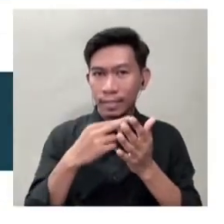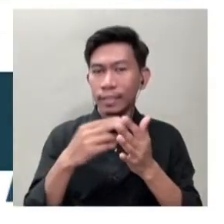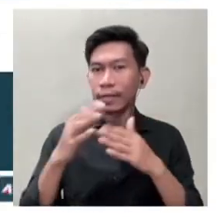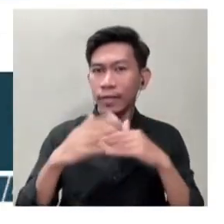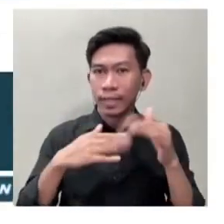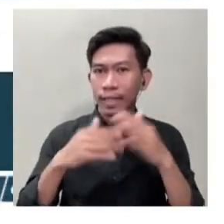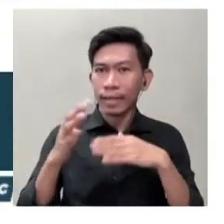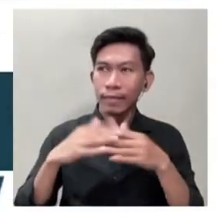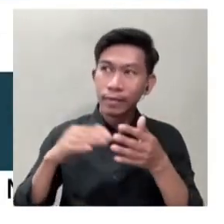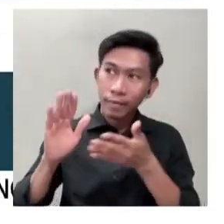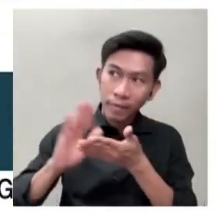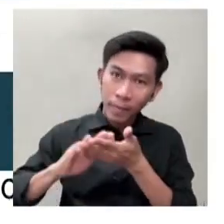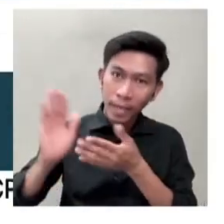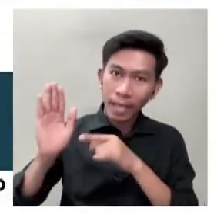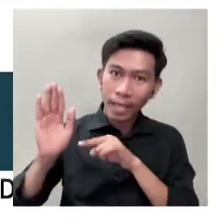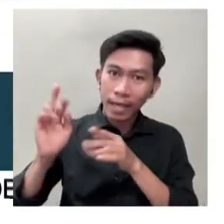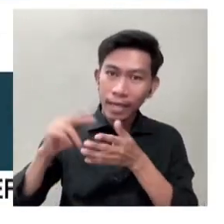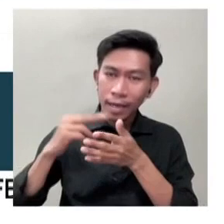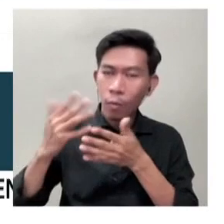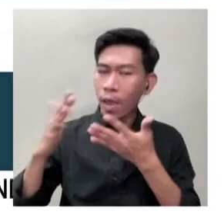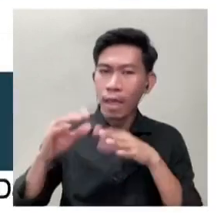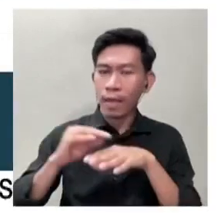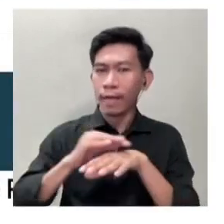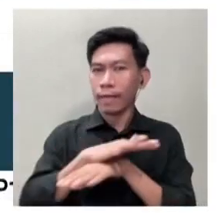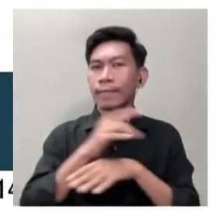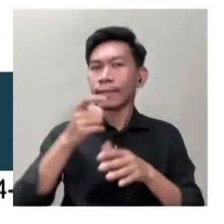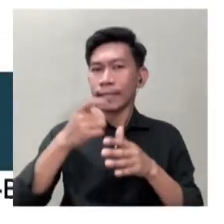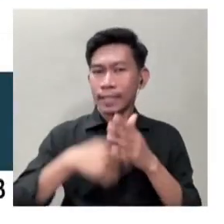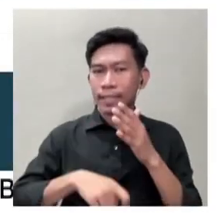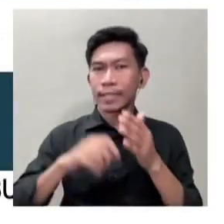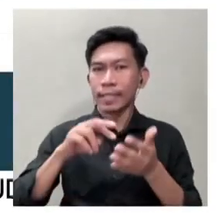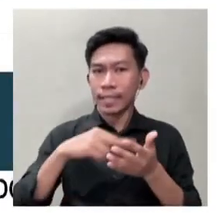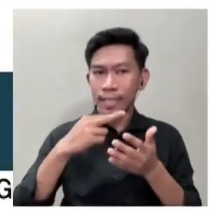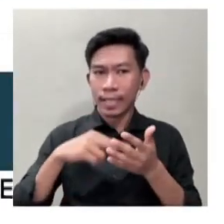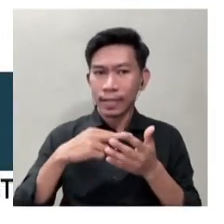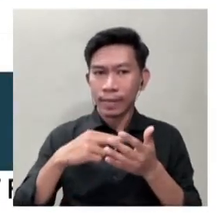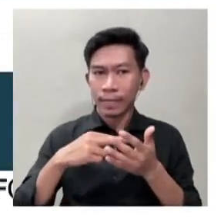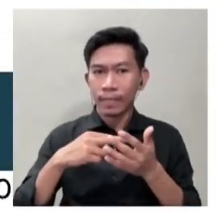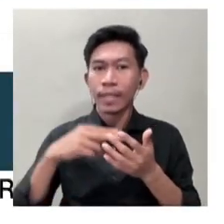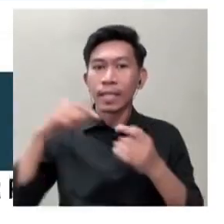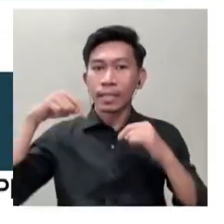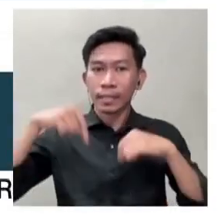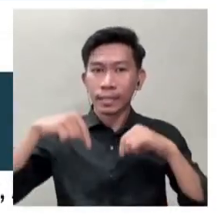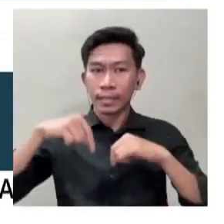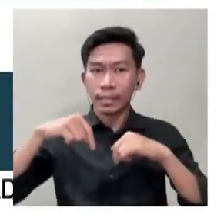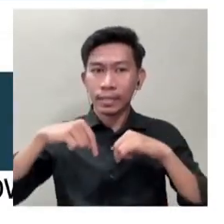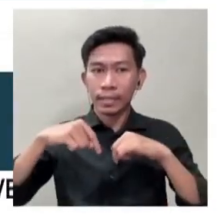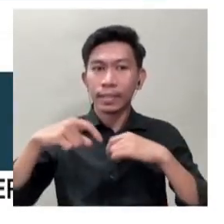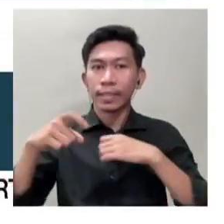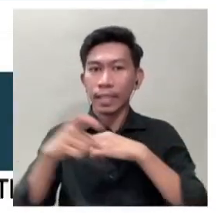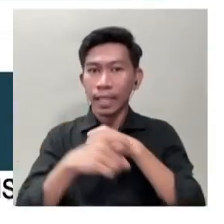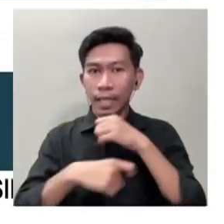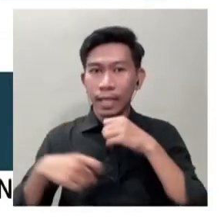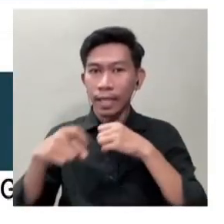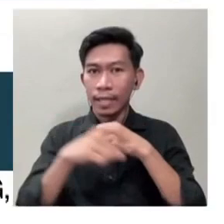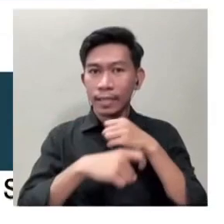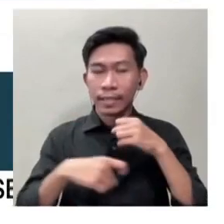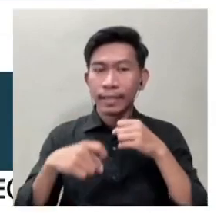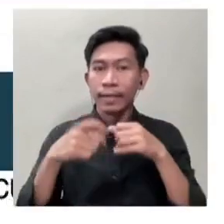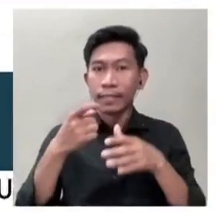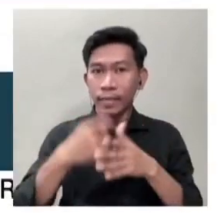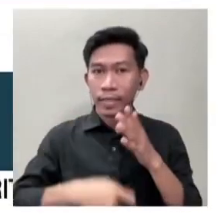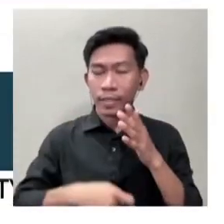ng konti, hindi makaka-apekto dun sa presyo. In which our harvest price now is